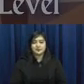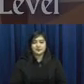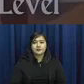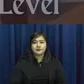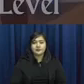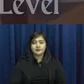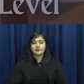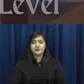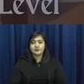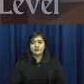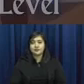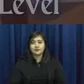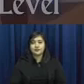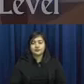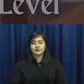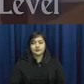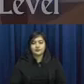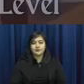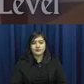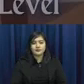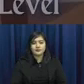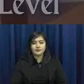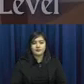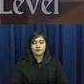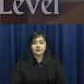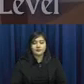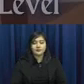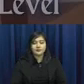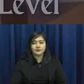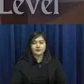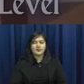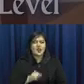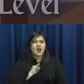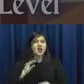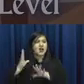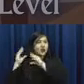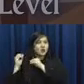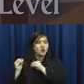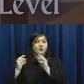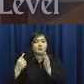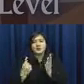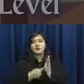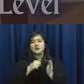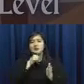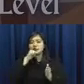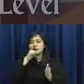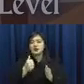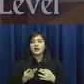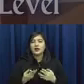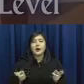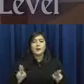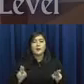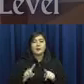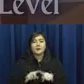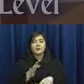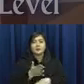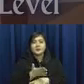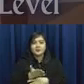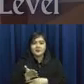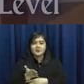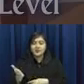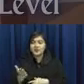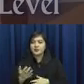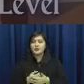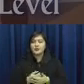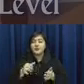wag naman sanang dumating po sa inyo, mga tatay, na meron pang mas magandang plano ang